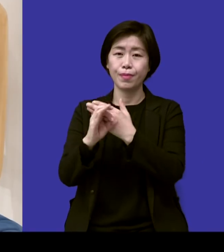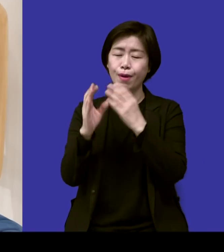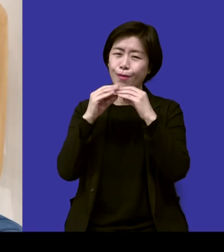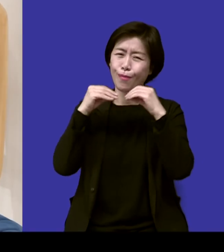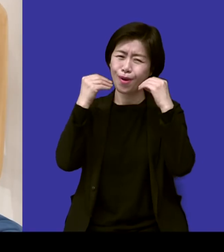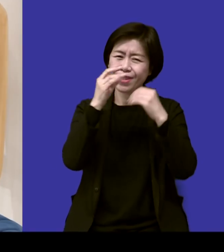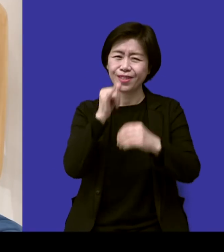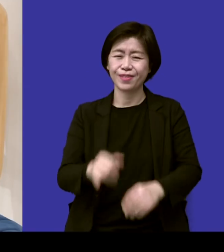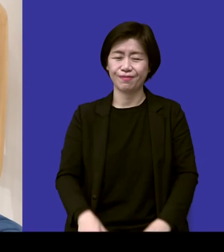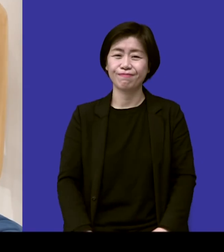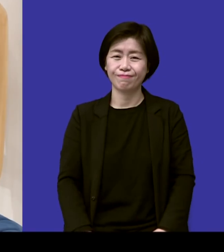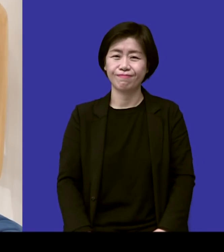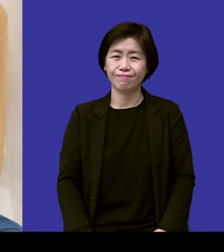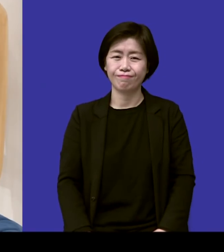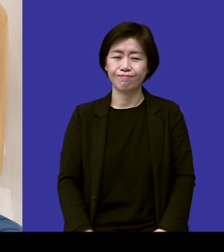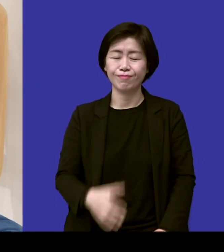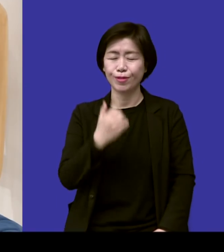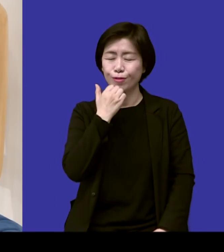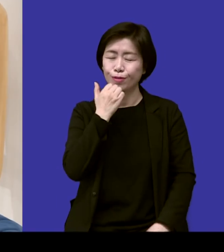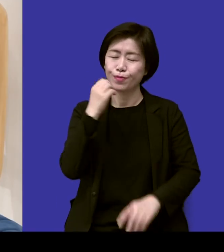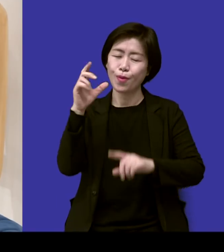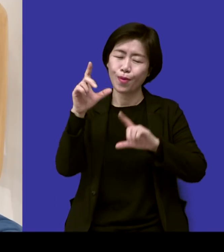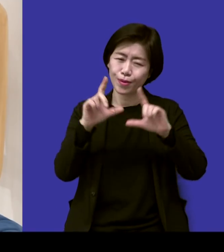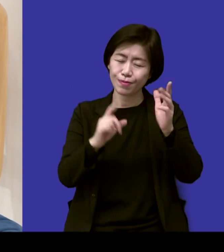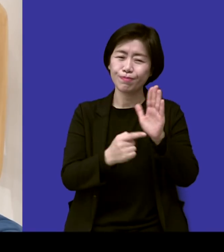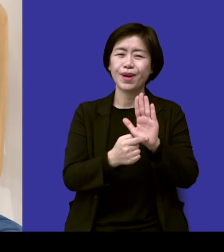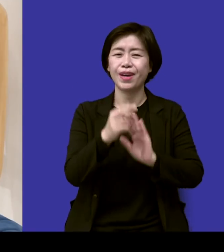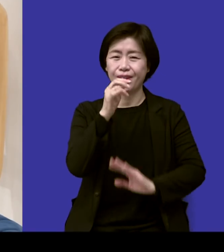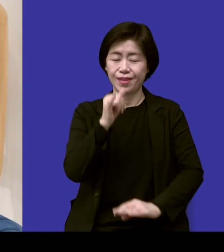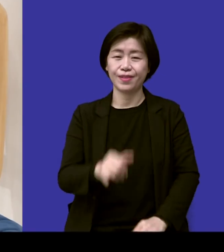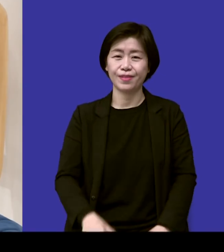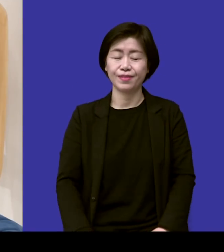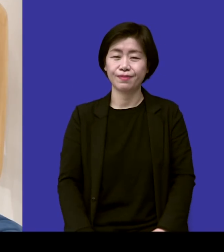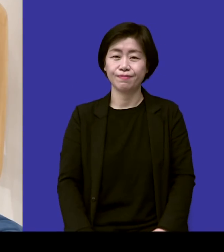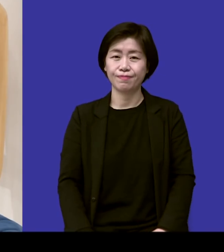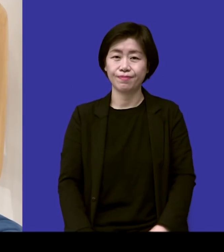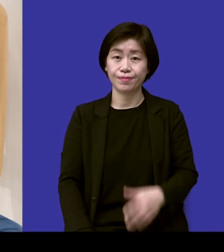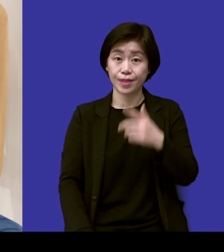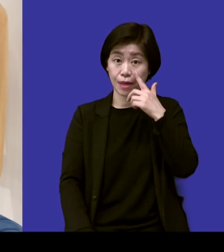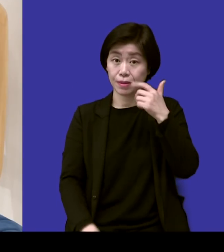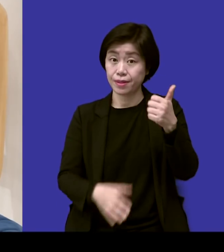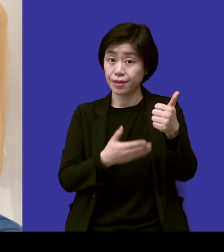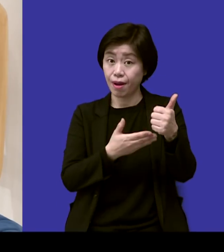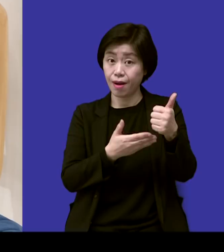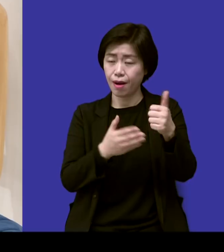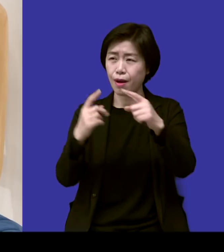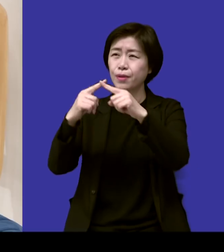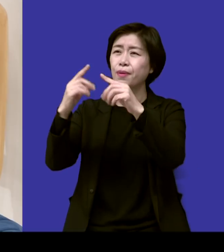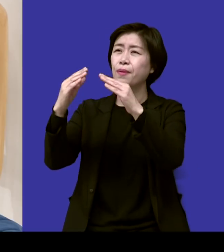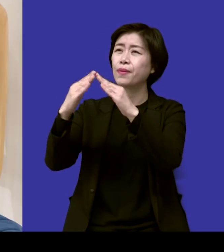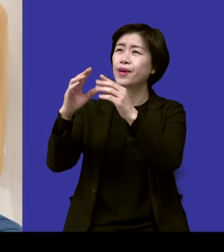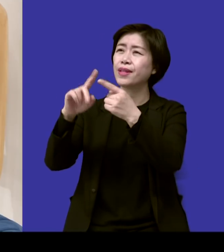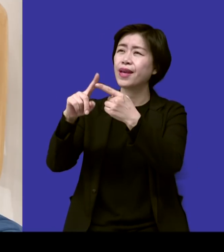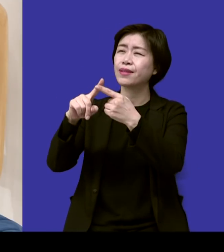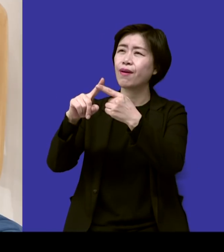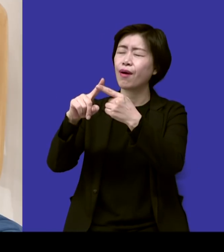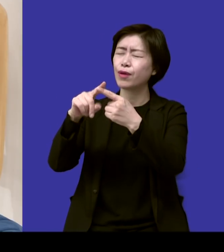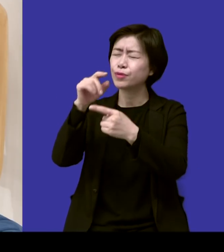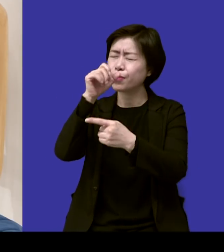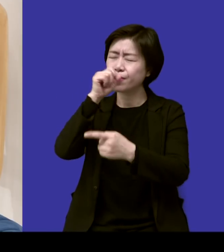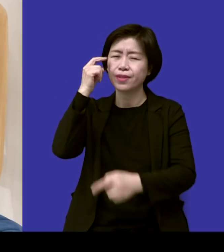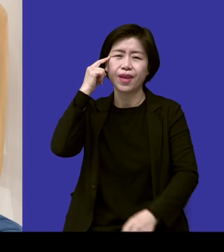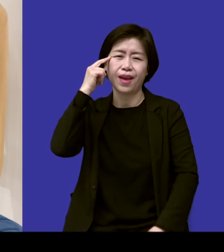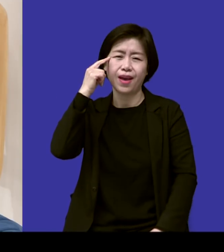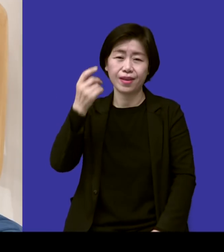그냥 교인들 보면 늘 웃으셨어요. 예. 그 정도로 아버지가 교회에 대해서 되게 좋아해 하셨어요. 예. 교회 가면 늘